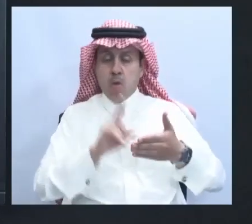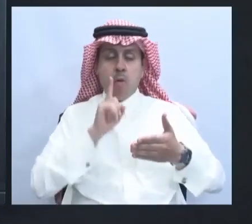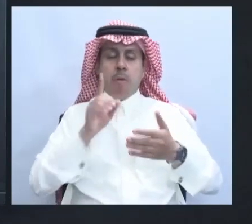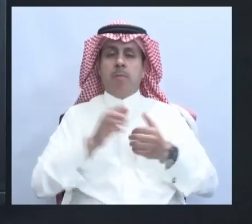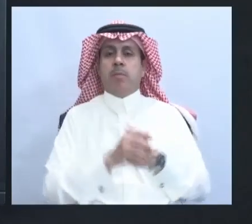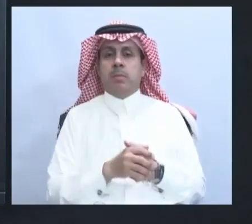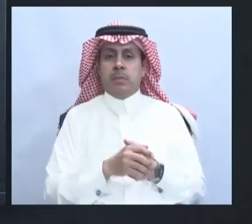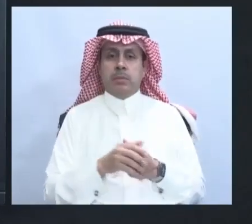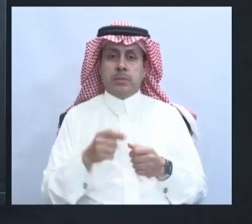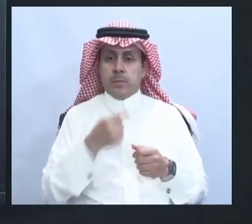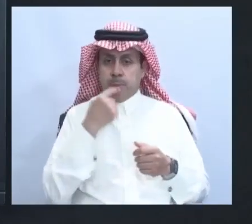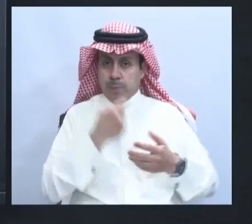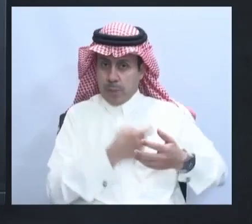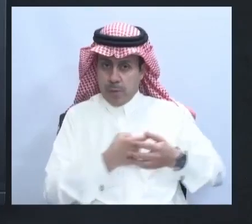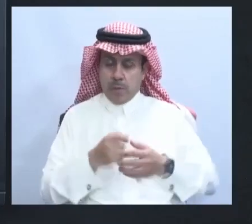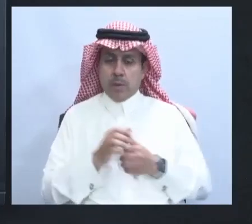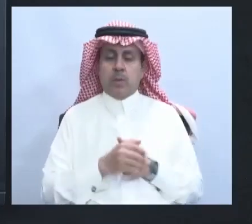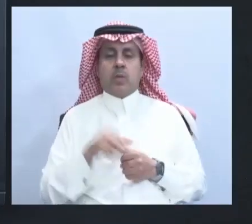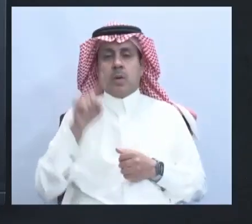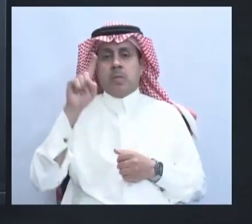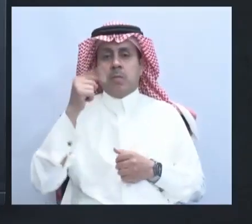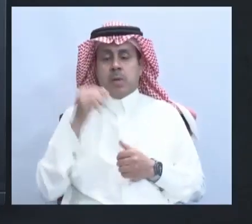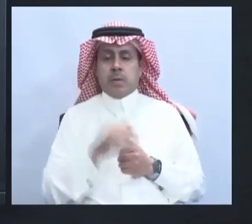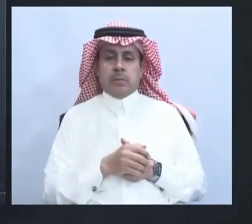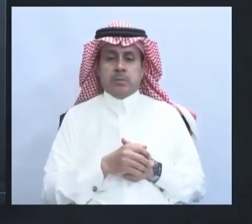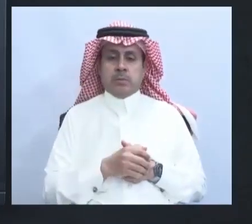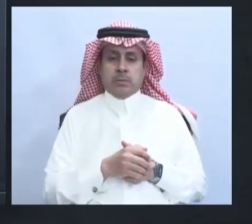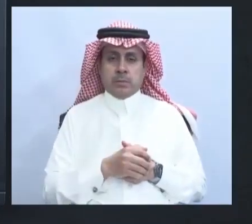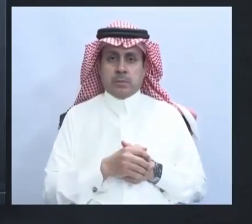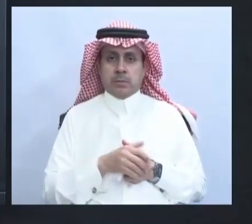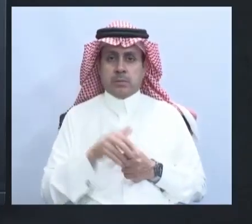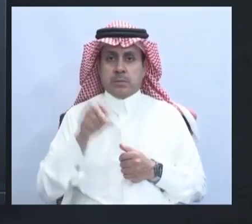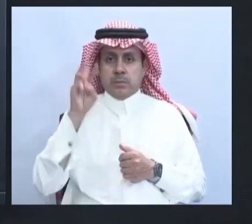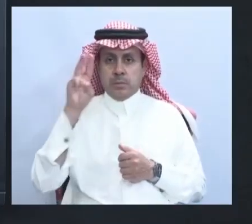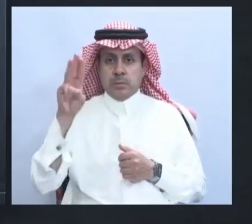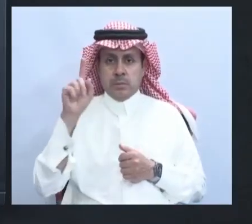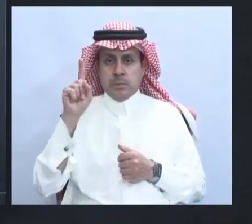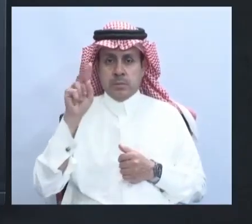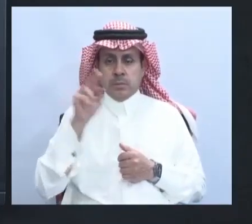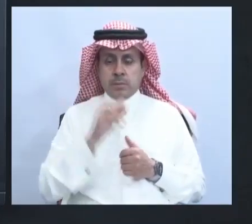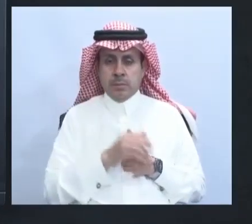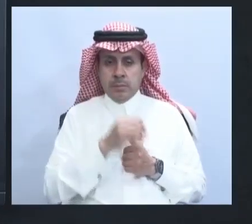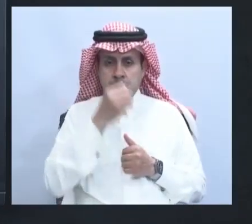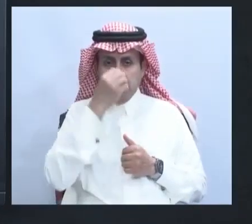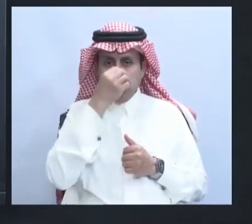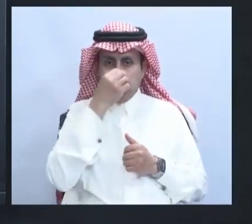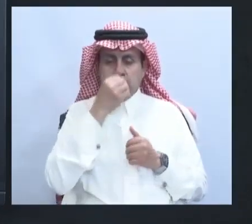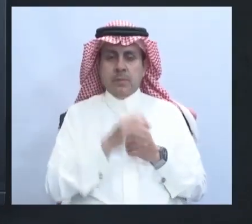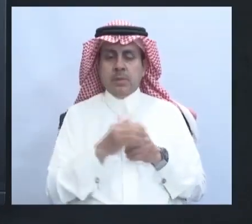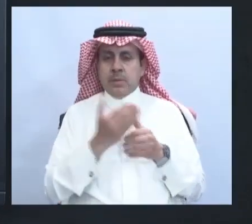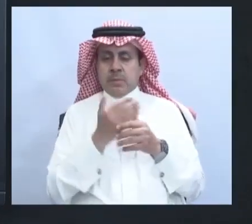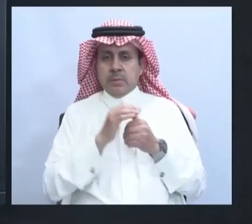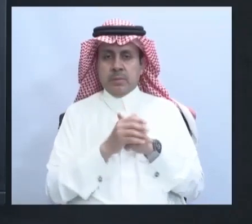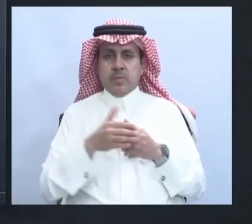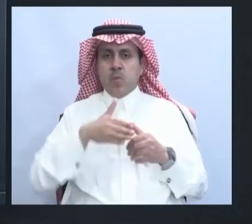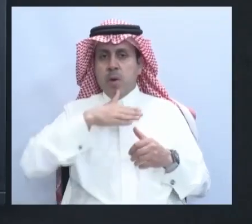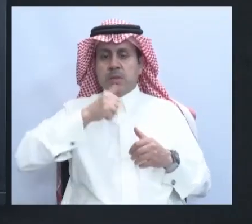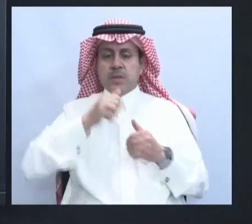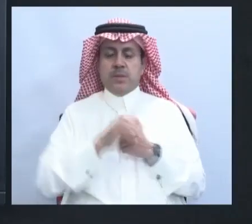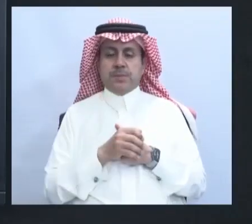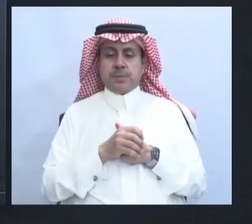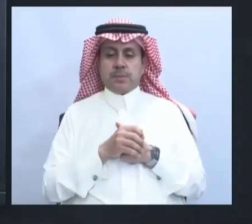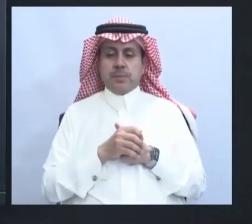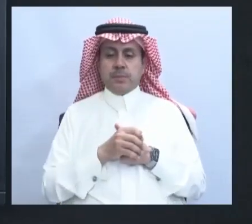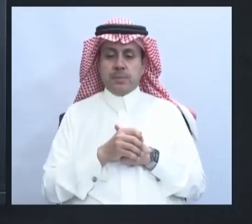وبرها هذا الحكم ايضا نقول انه يثبت والعله في ذلك او السبب لان النبي صلى